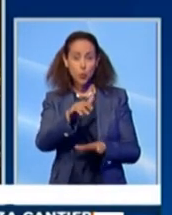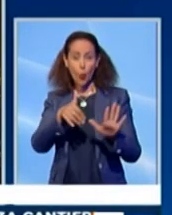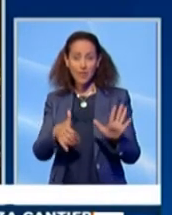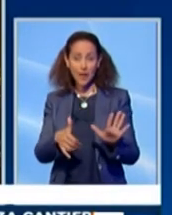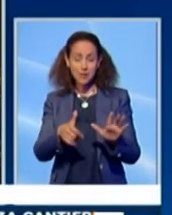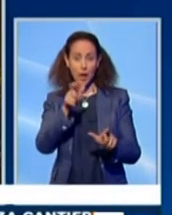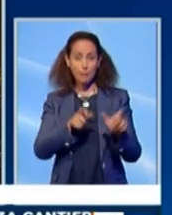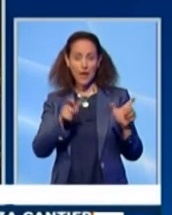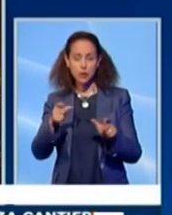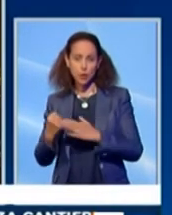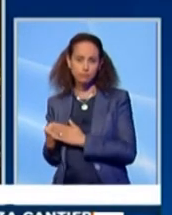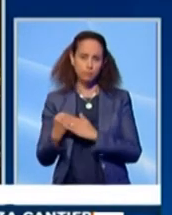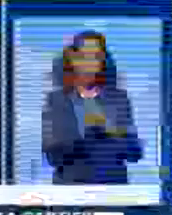unità di rinforzo